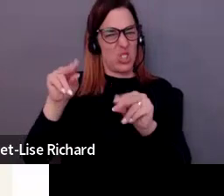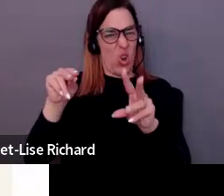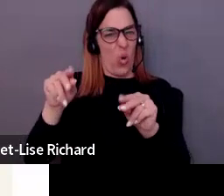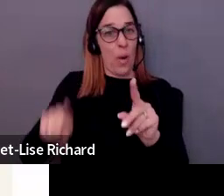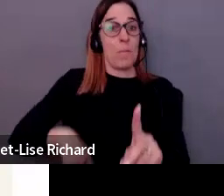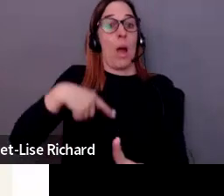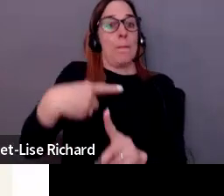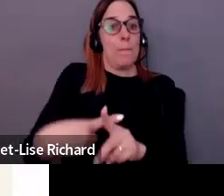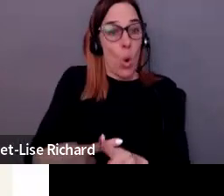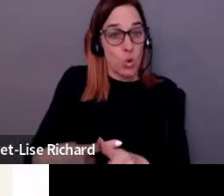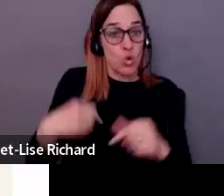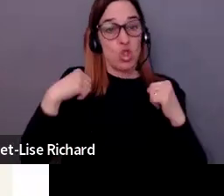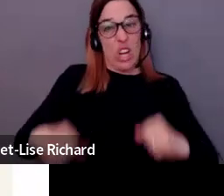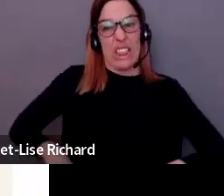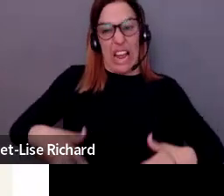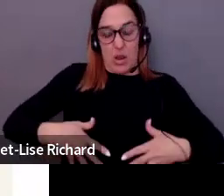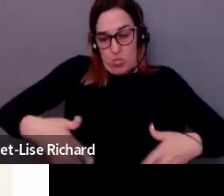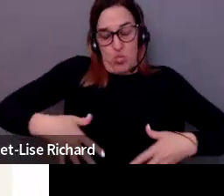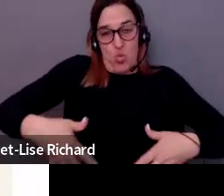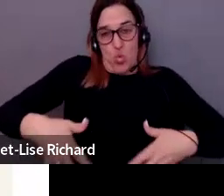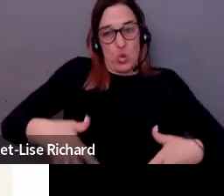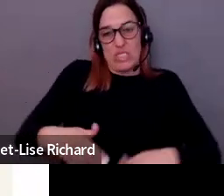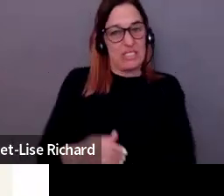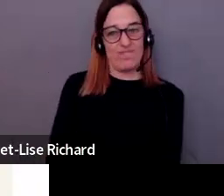jumelé avec un chandail qui est lousse.